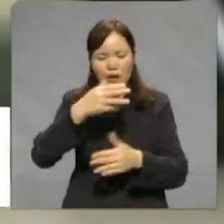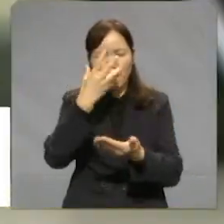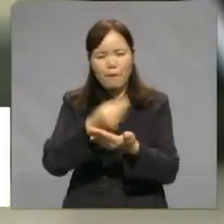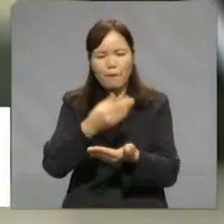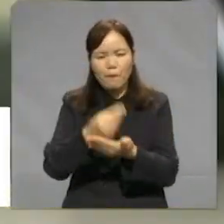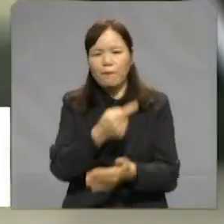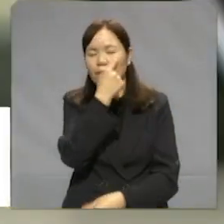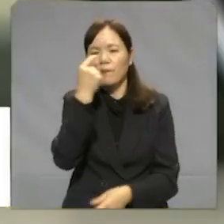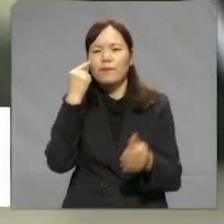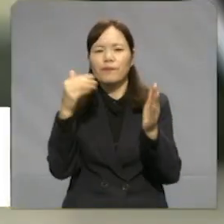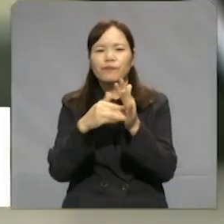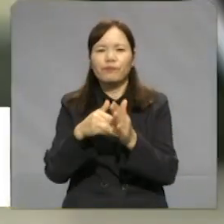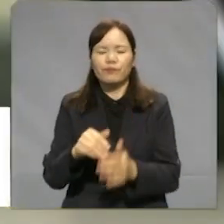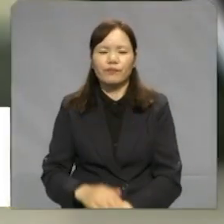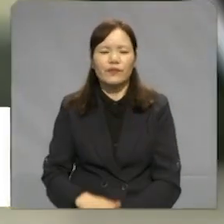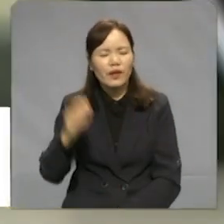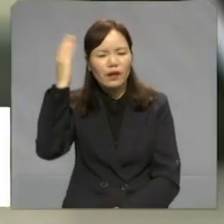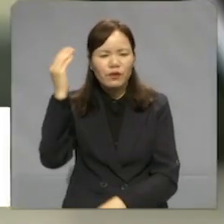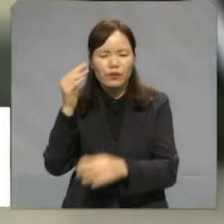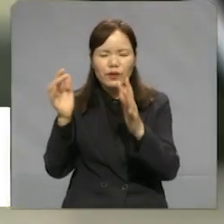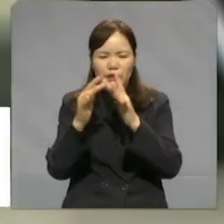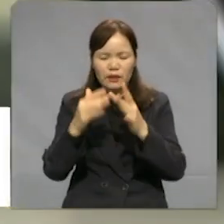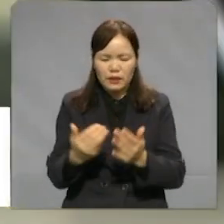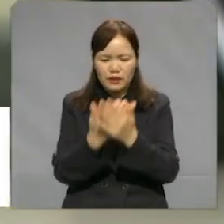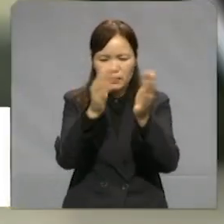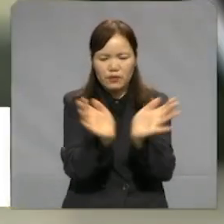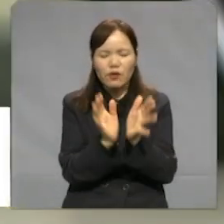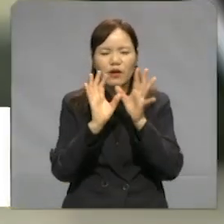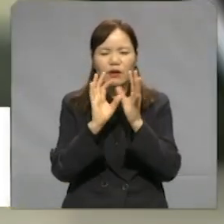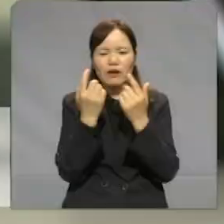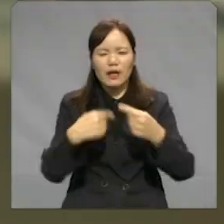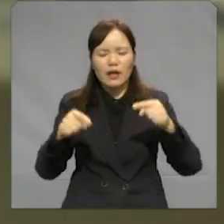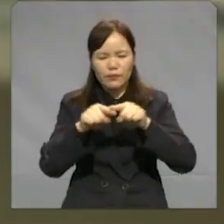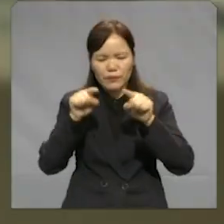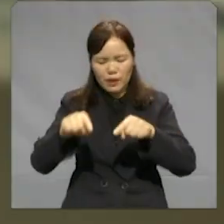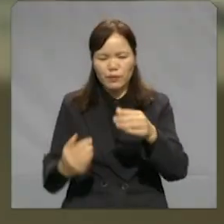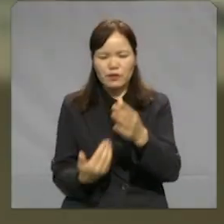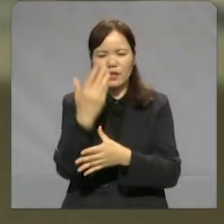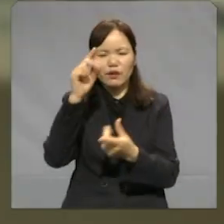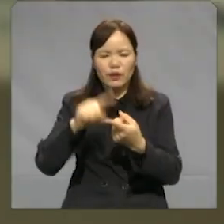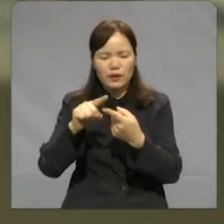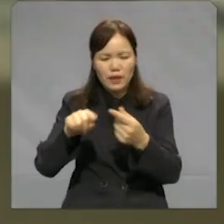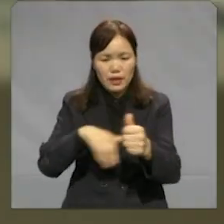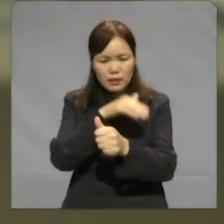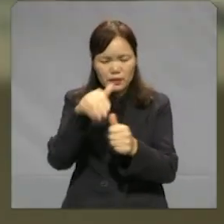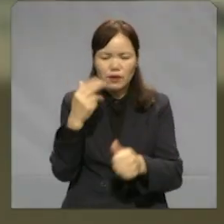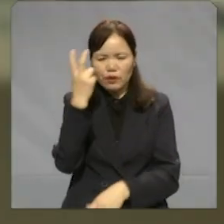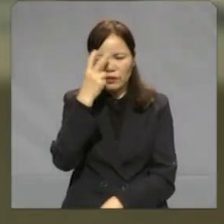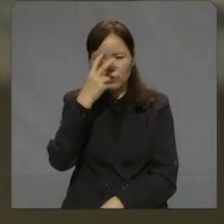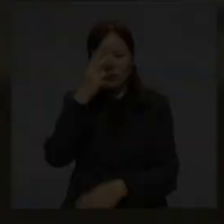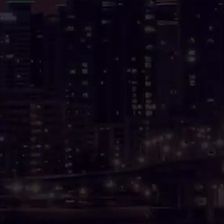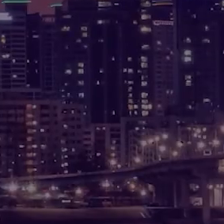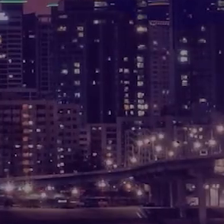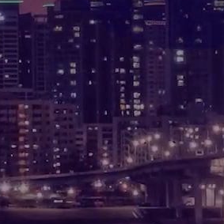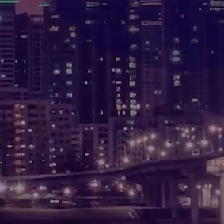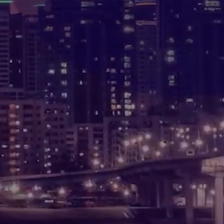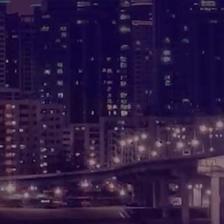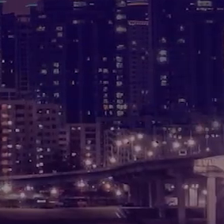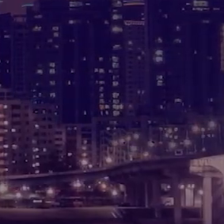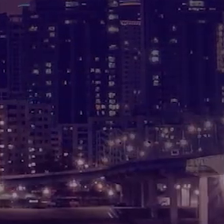파악됐습니다. 공사는 한국인터넷진흥원과 함께 이번 사고에 대한 경위를 조사하고 있습니다.